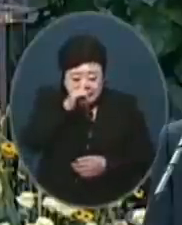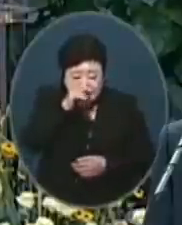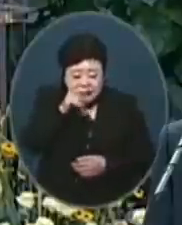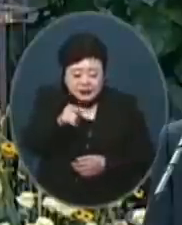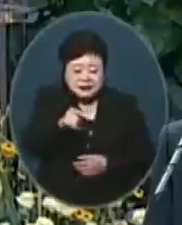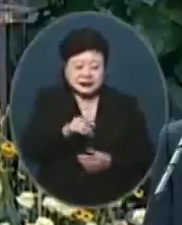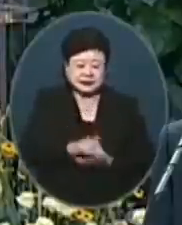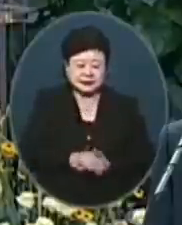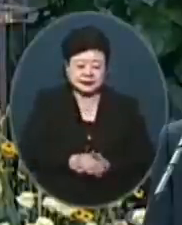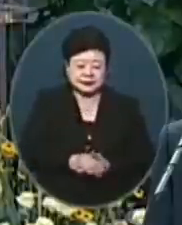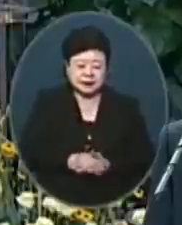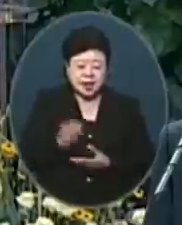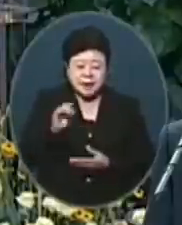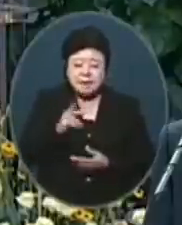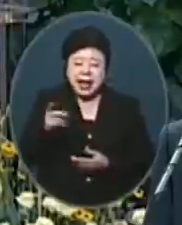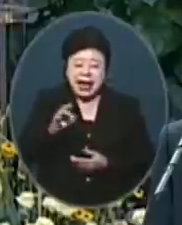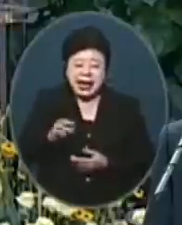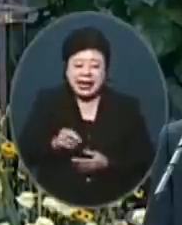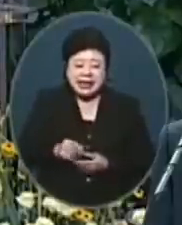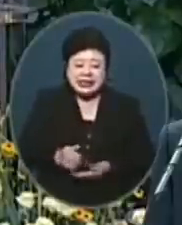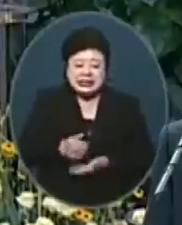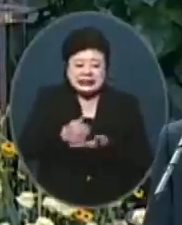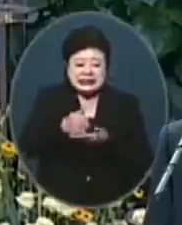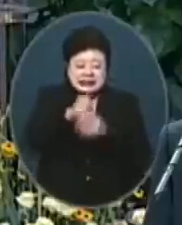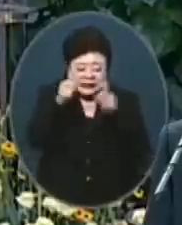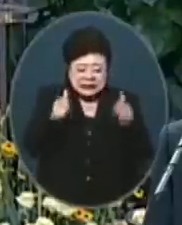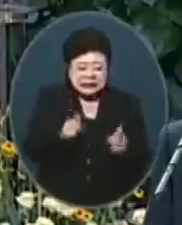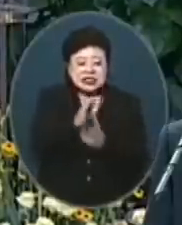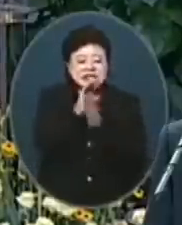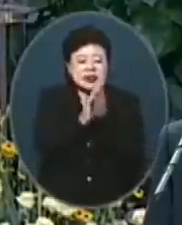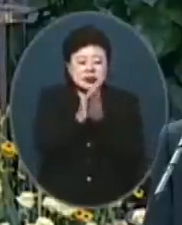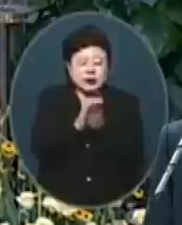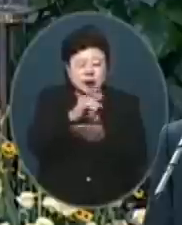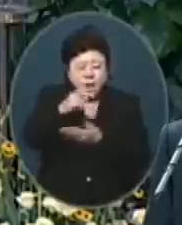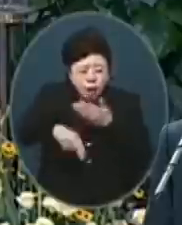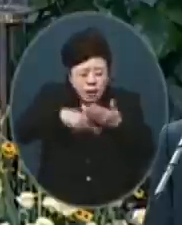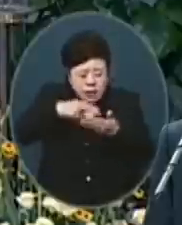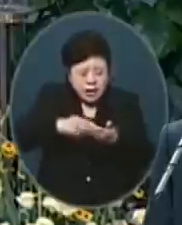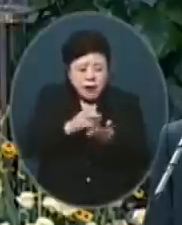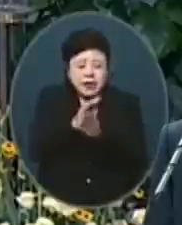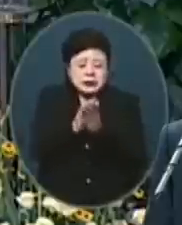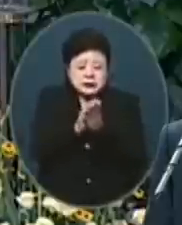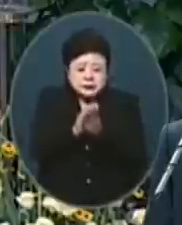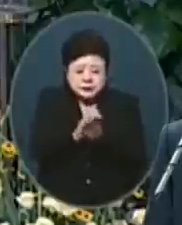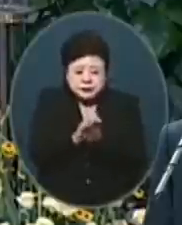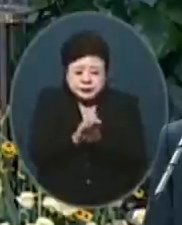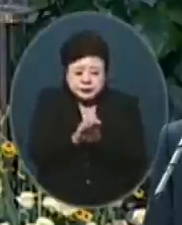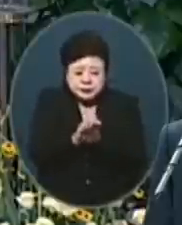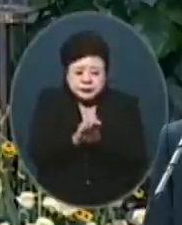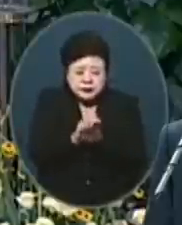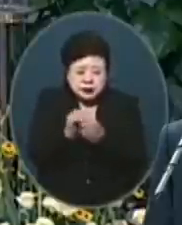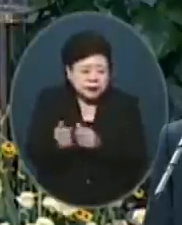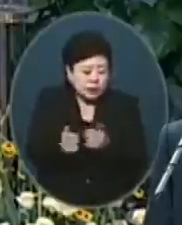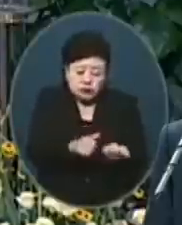그들은 바알신을 섬기고 야훼를 섬기는 선지자들을 다